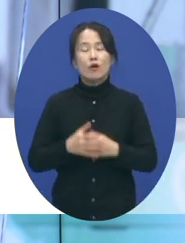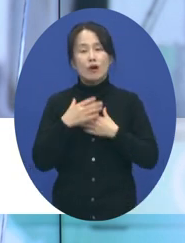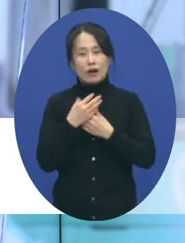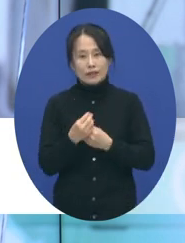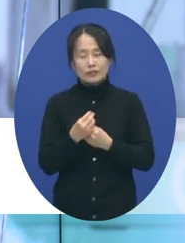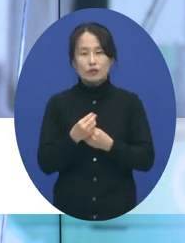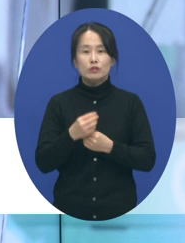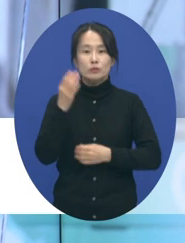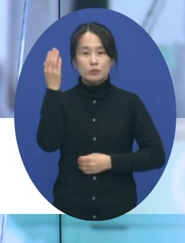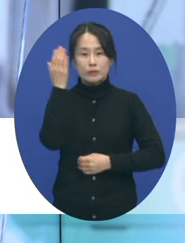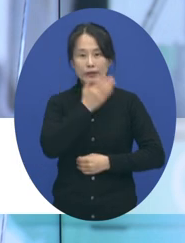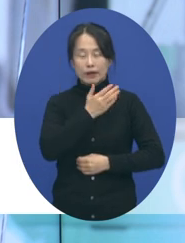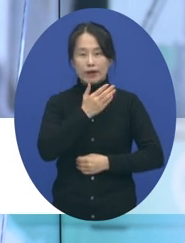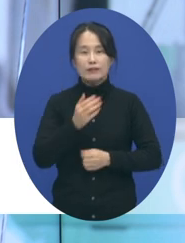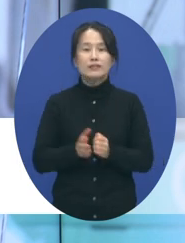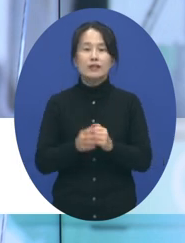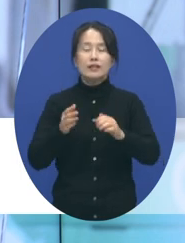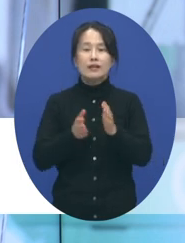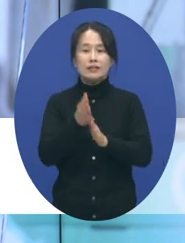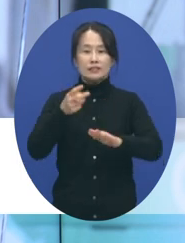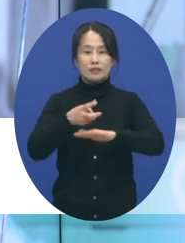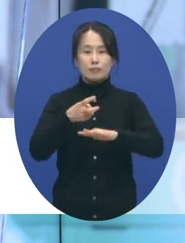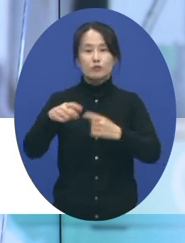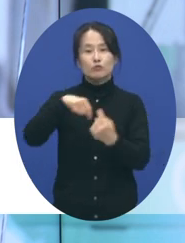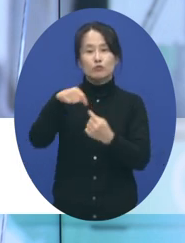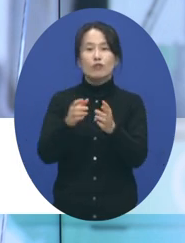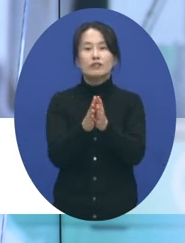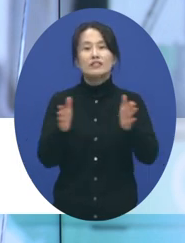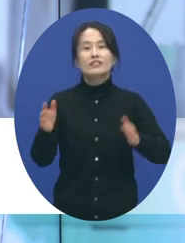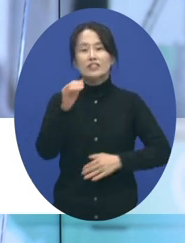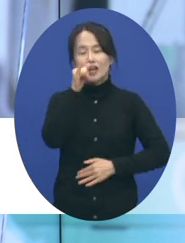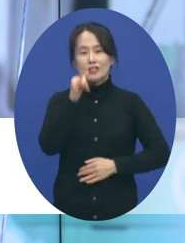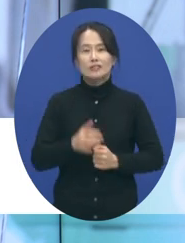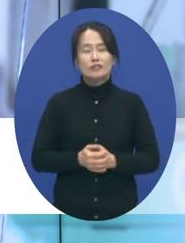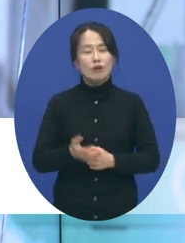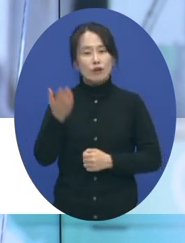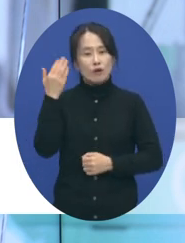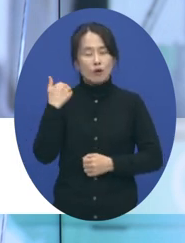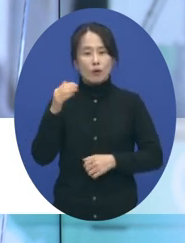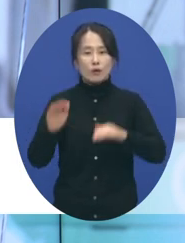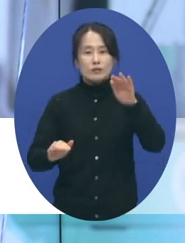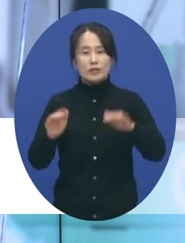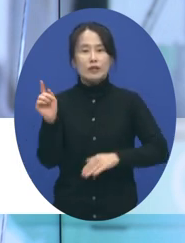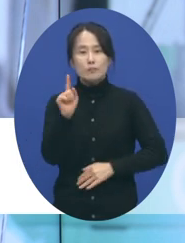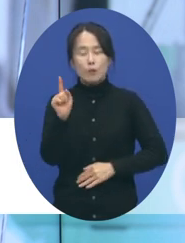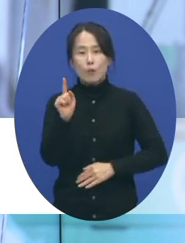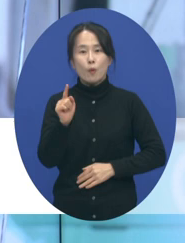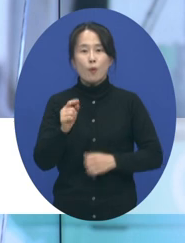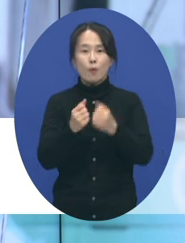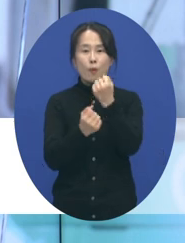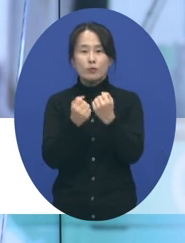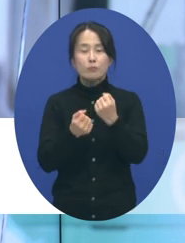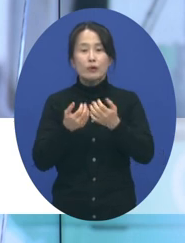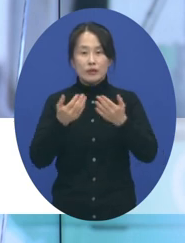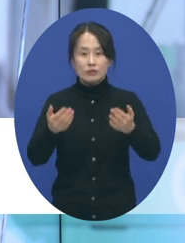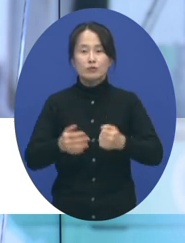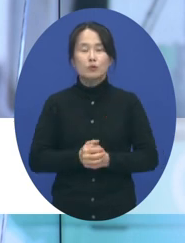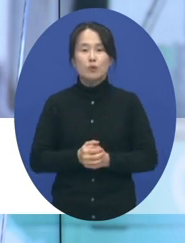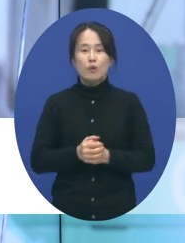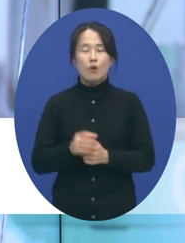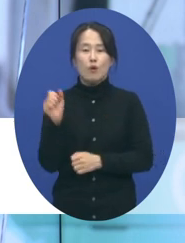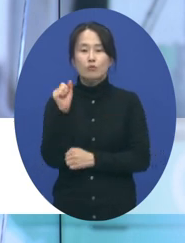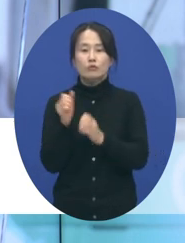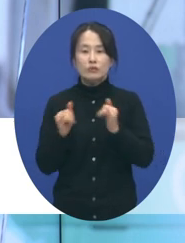투명한 시내버스가 경기도 곳곳을 누비게 됐습니다. 기존 준공영제와 어떤 점이 다른지 짚어보고 버스업계와